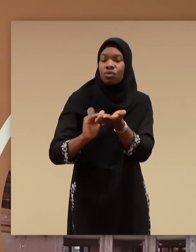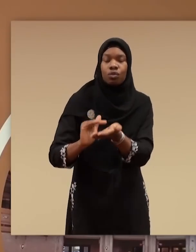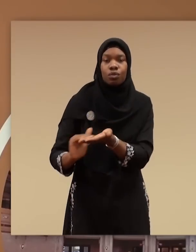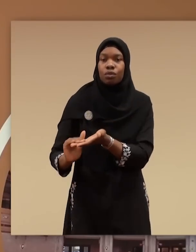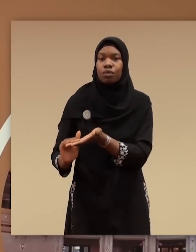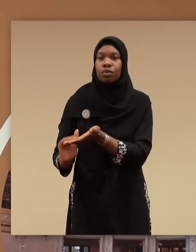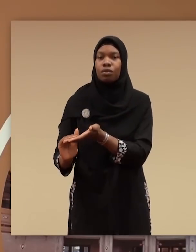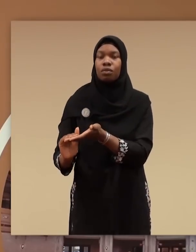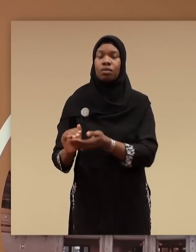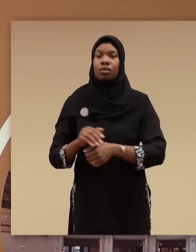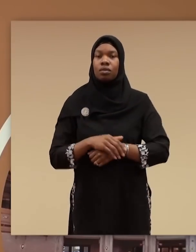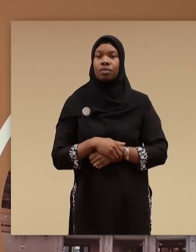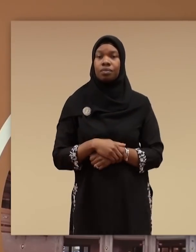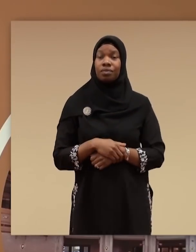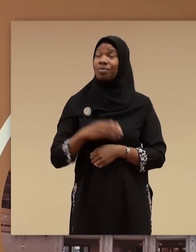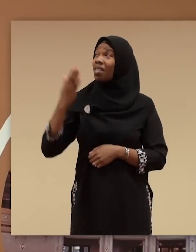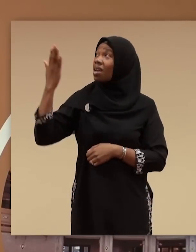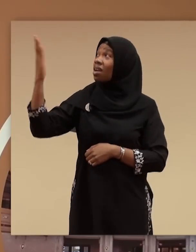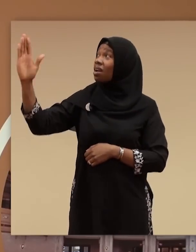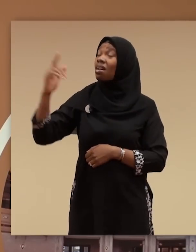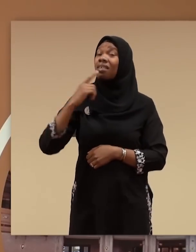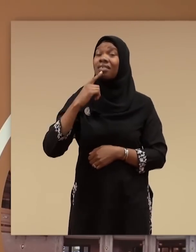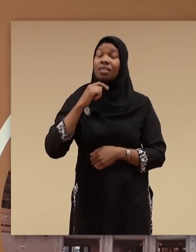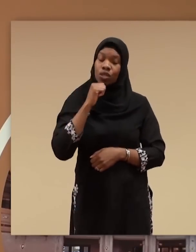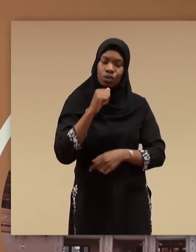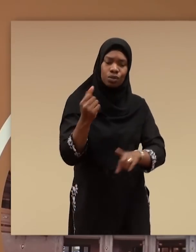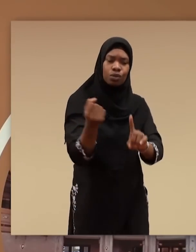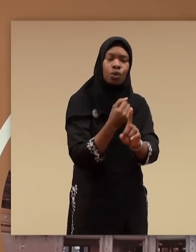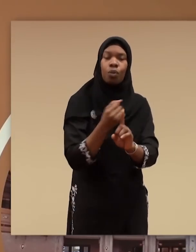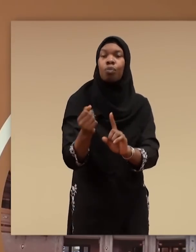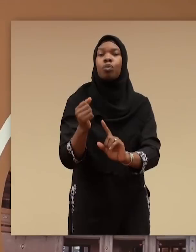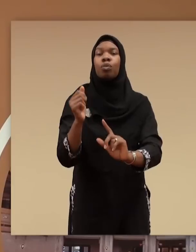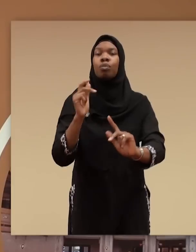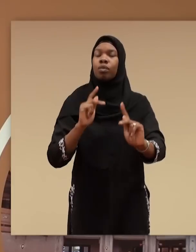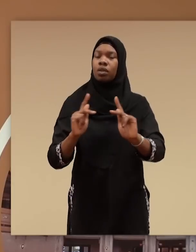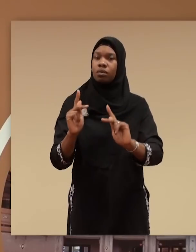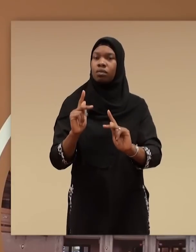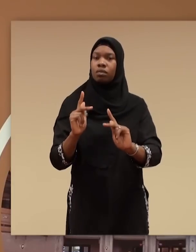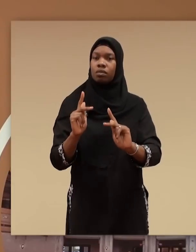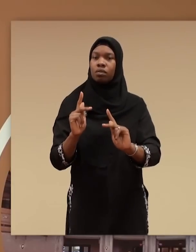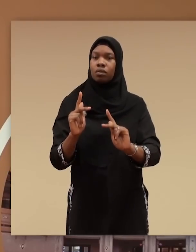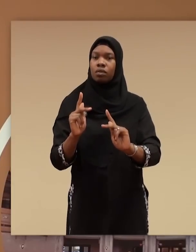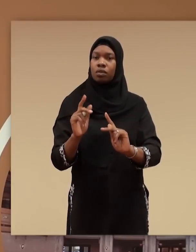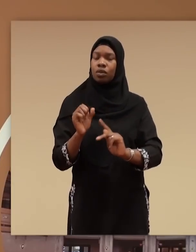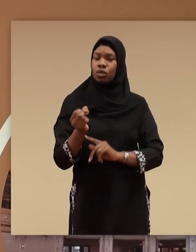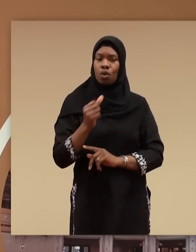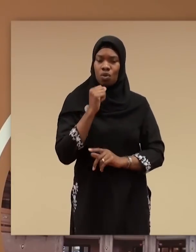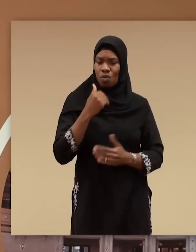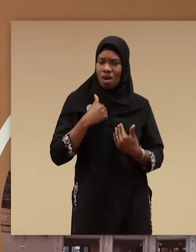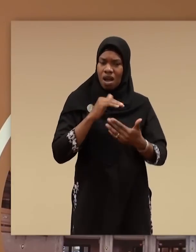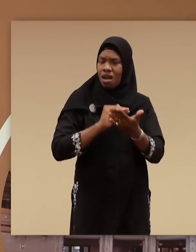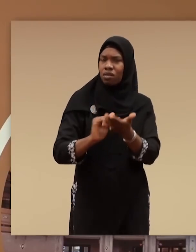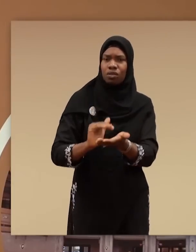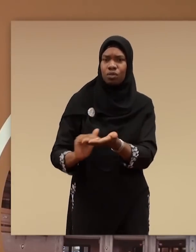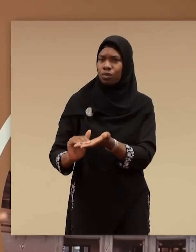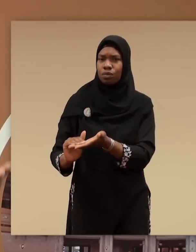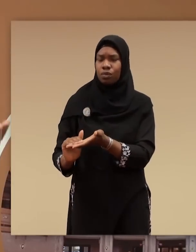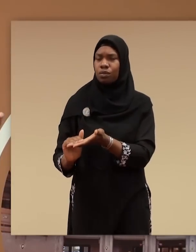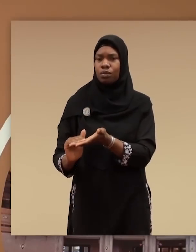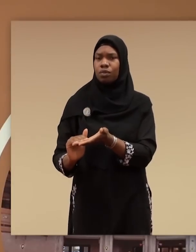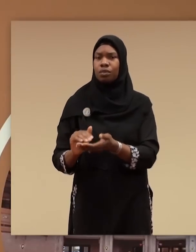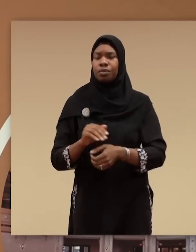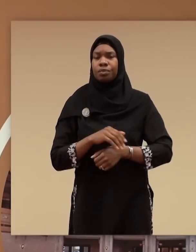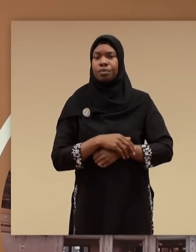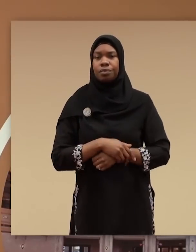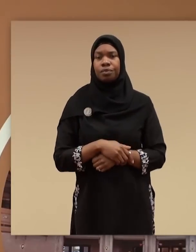God told us not to abuse, because human beings are dignified by the decree from God. وَلَقَدْ